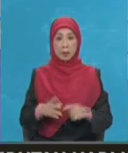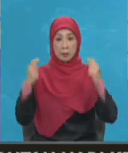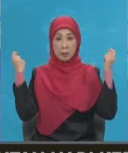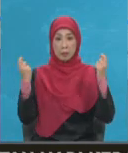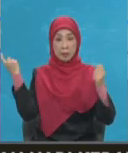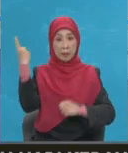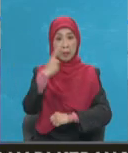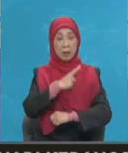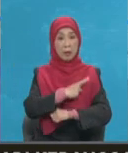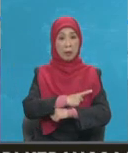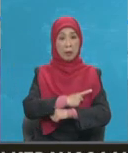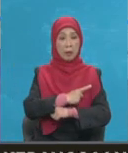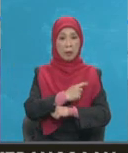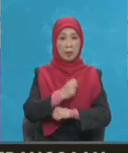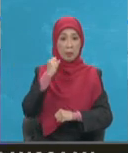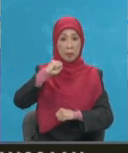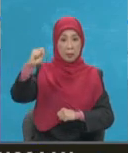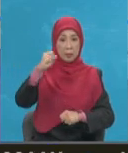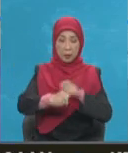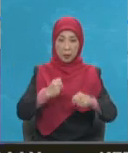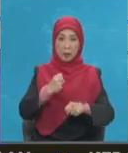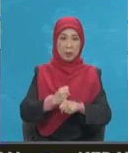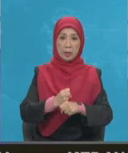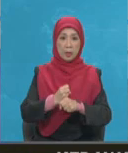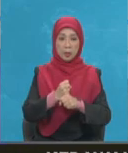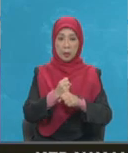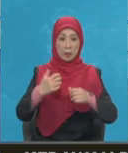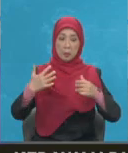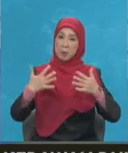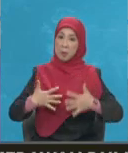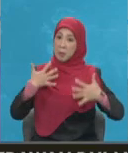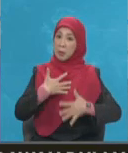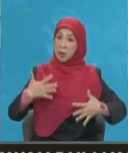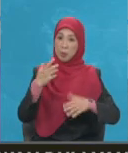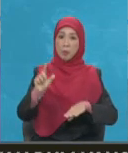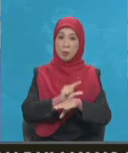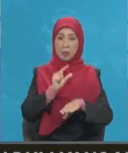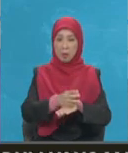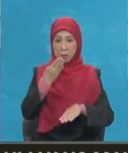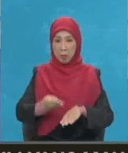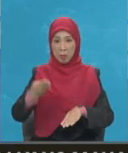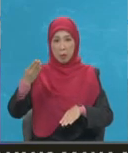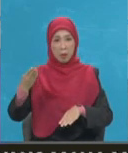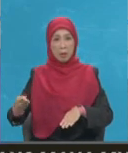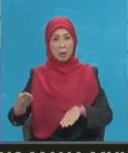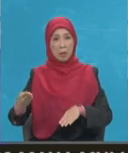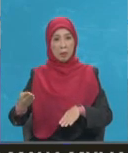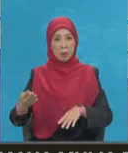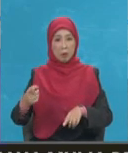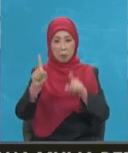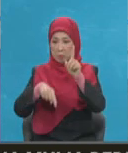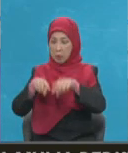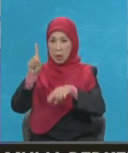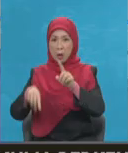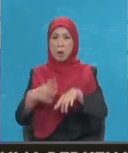Sambutan ulang tahun Hari Kebangsaan tahun ini lebih bersemarak lagi dengan penggunaan pelbagai peralatan prop yang beraneka corak